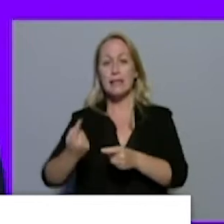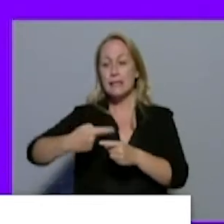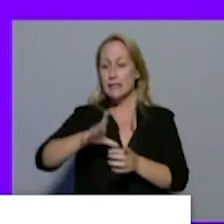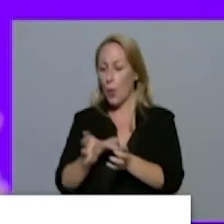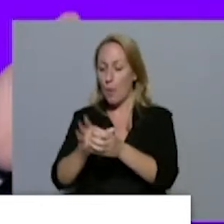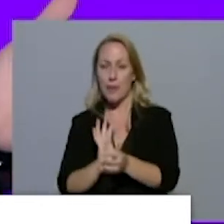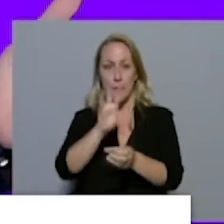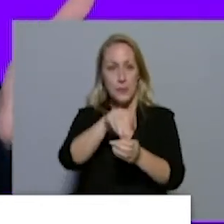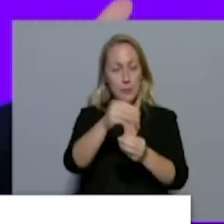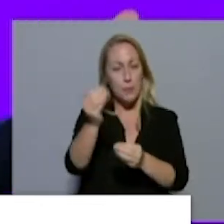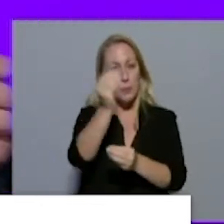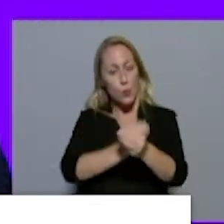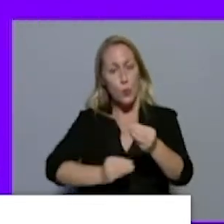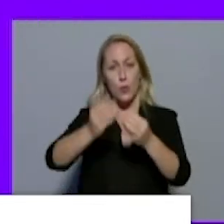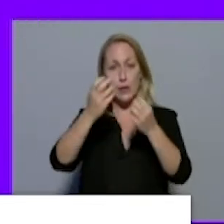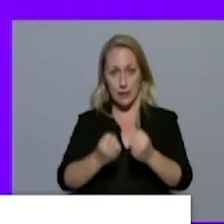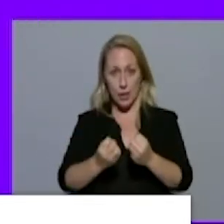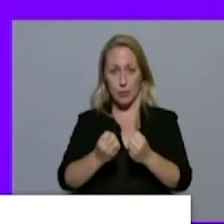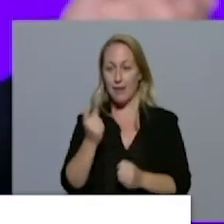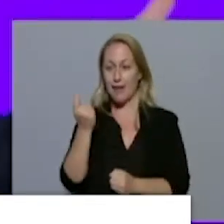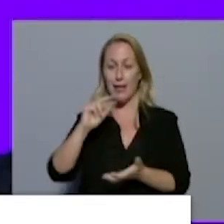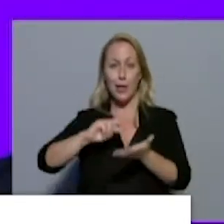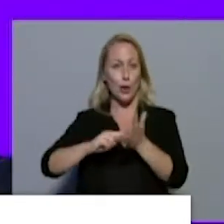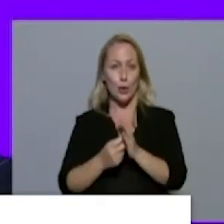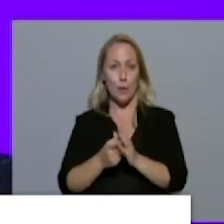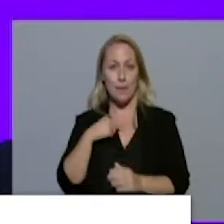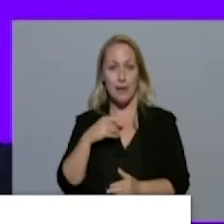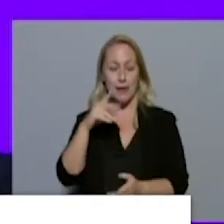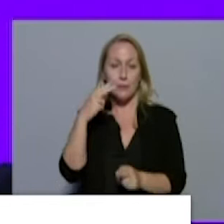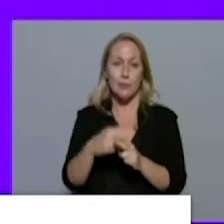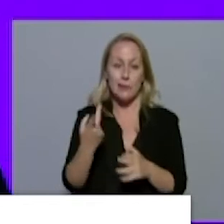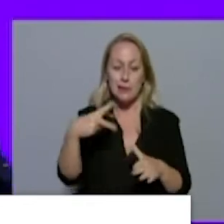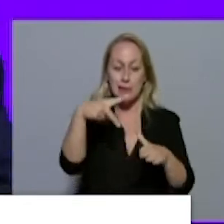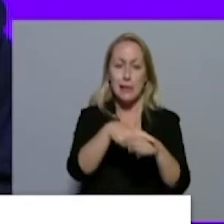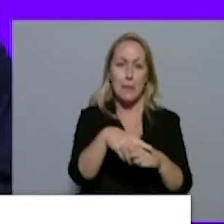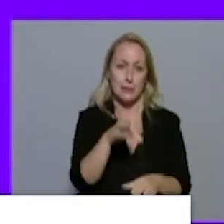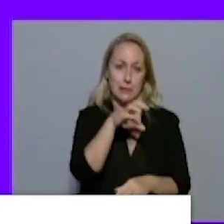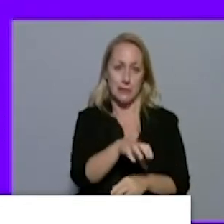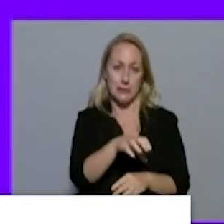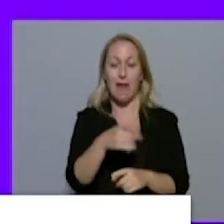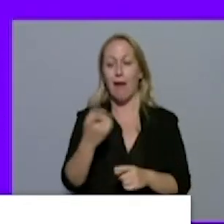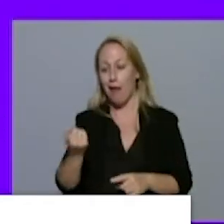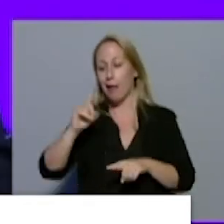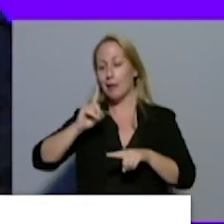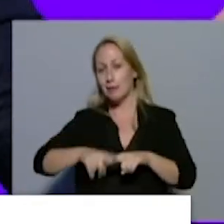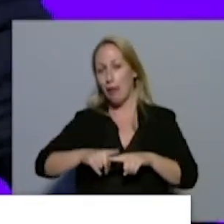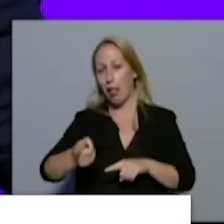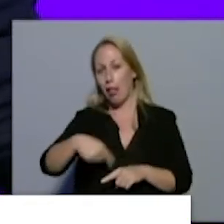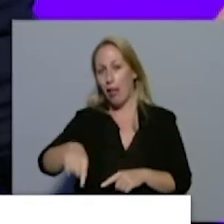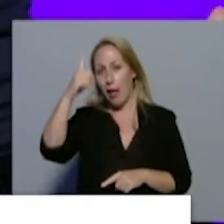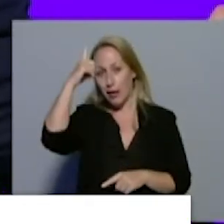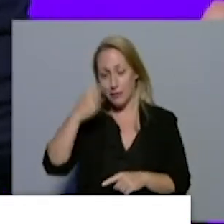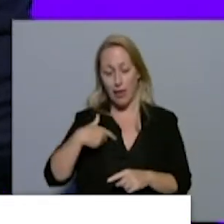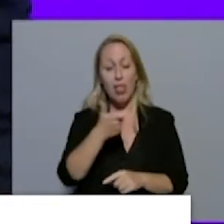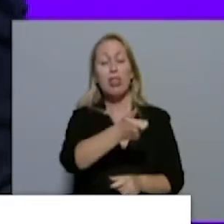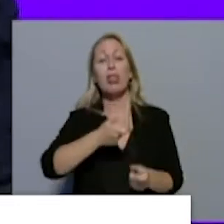δυνάμεων σε κάθε οικονομία έχουν οι τράπεζες. Ως γνωστόν όμως στη χώρα μας δεν δανείζουν.